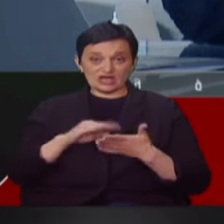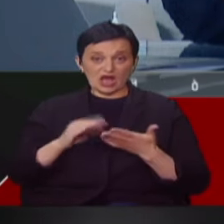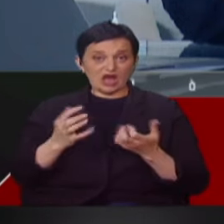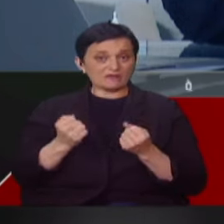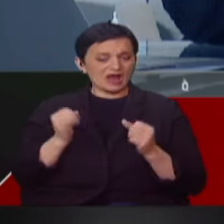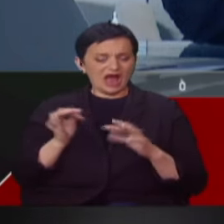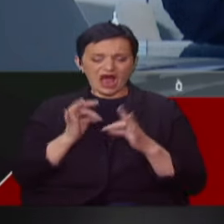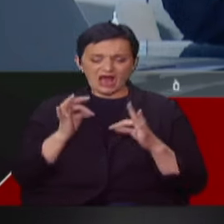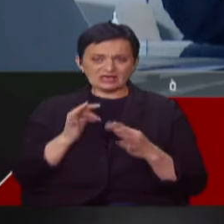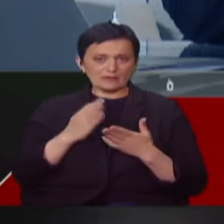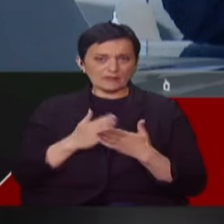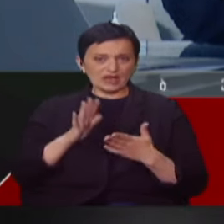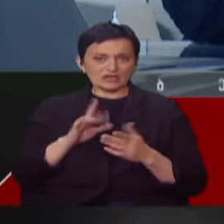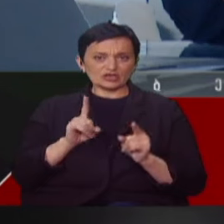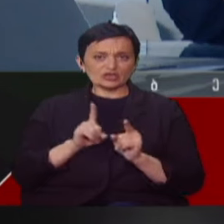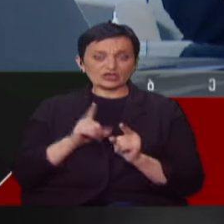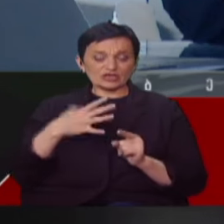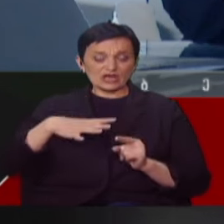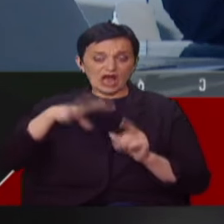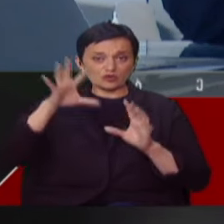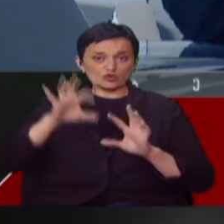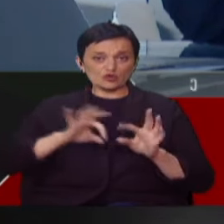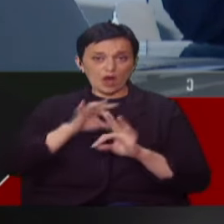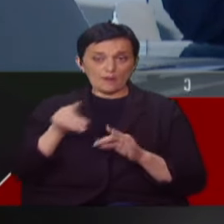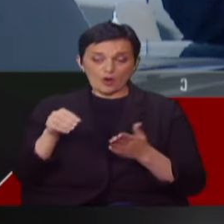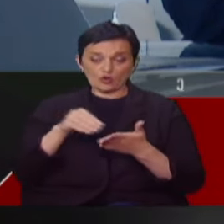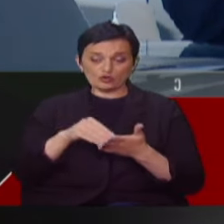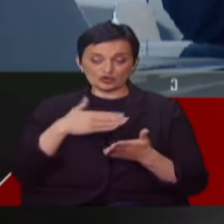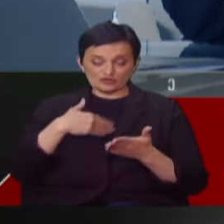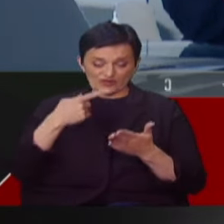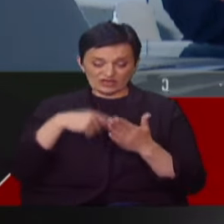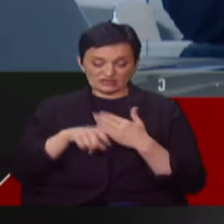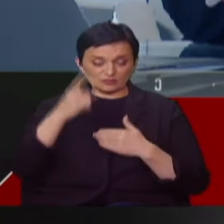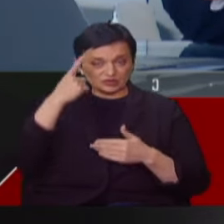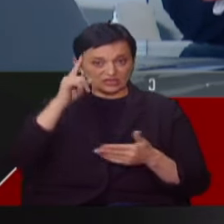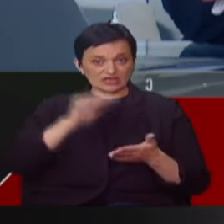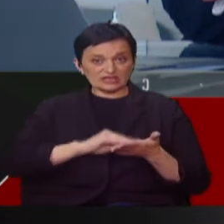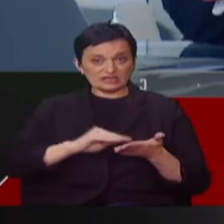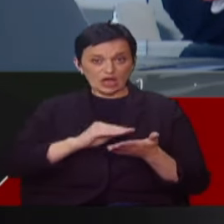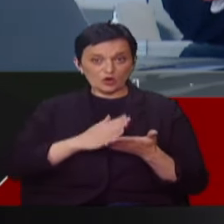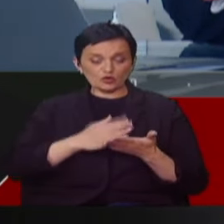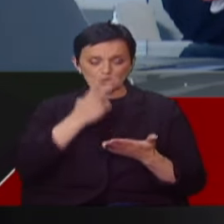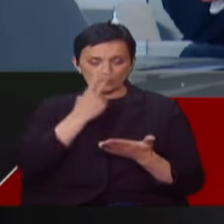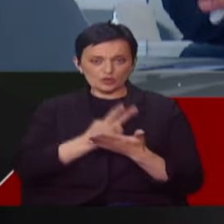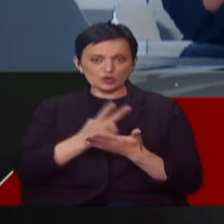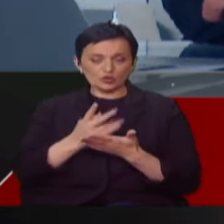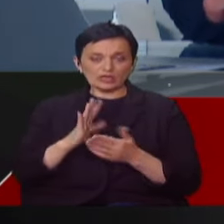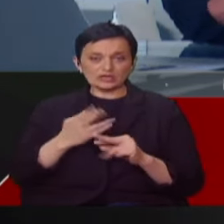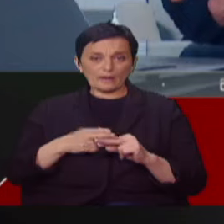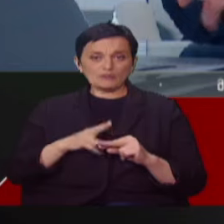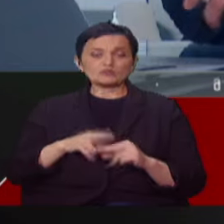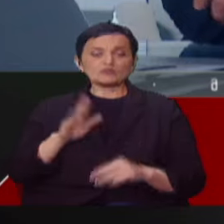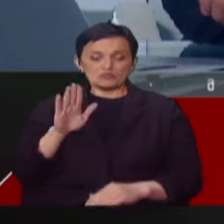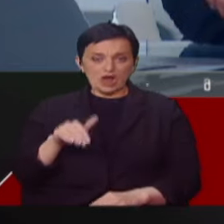არის ეს წარმოდგენილი იმ ქართულ კანონპროექტში, რომელიც ჩვენს მიერ არის დაინიცირებული. მიუხედავად ამისა,